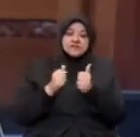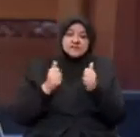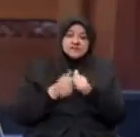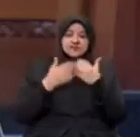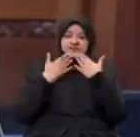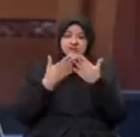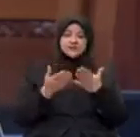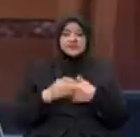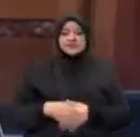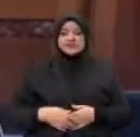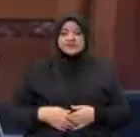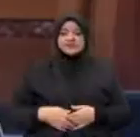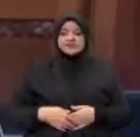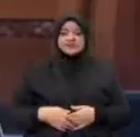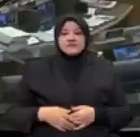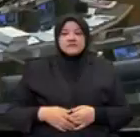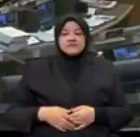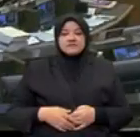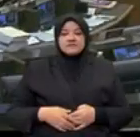kasih.